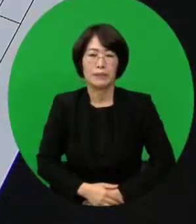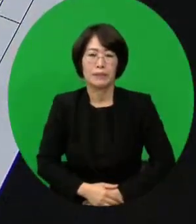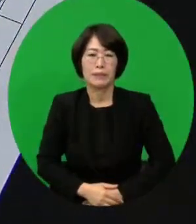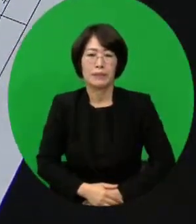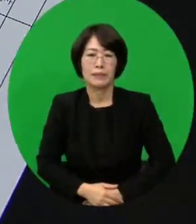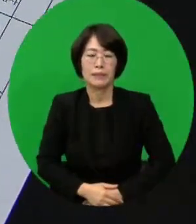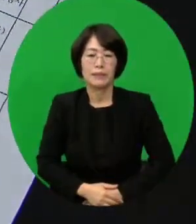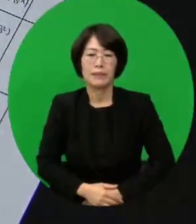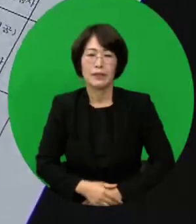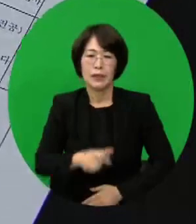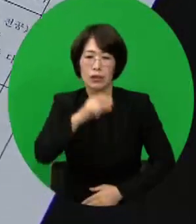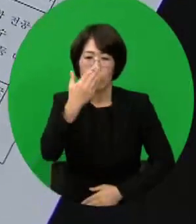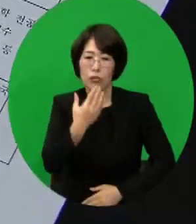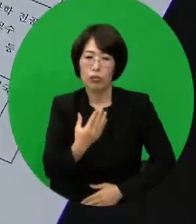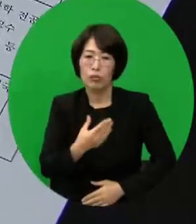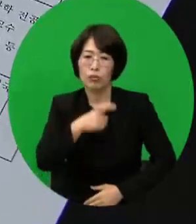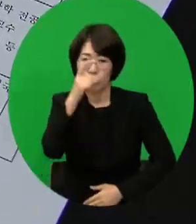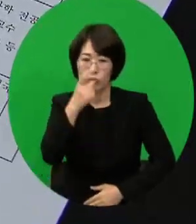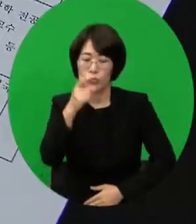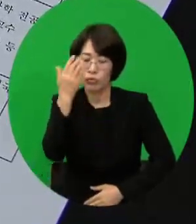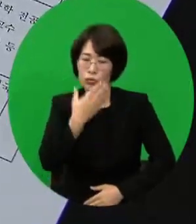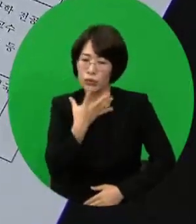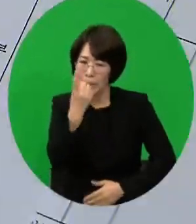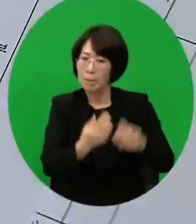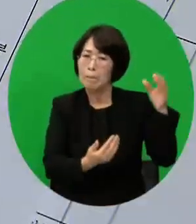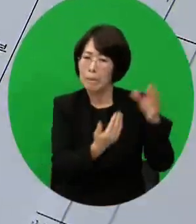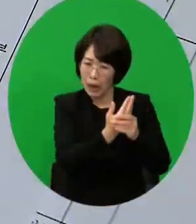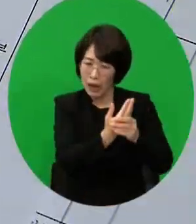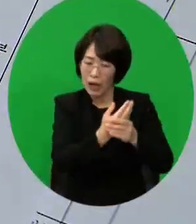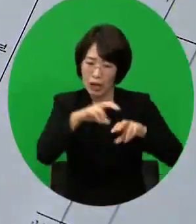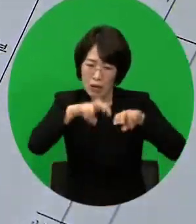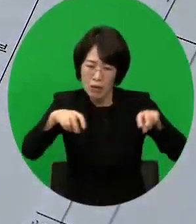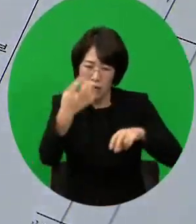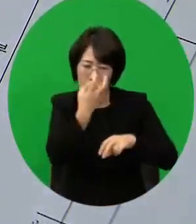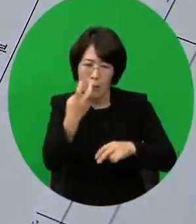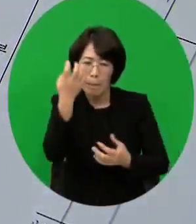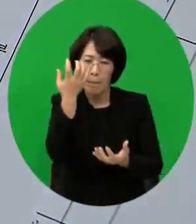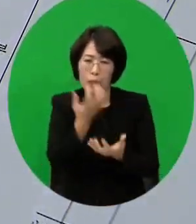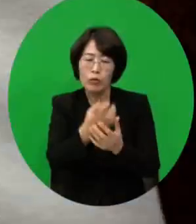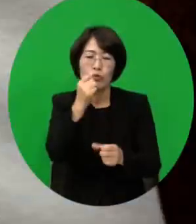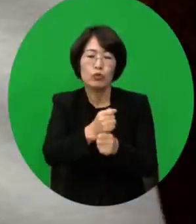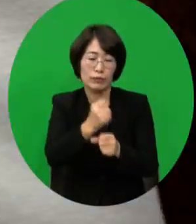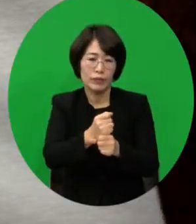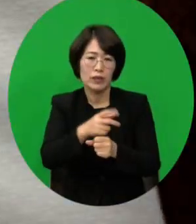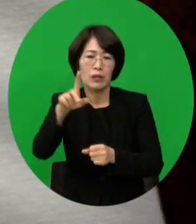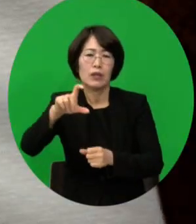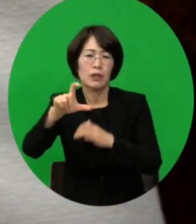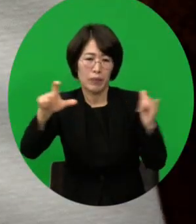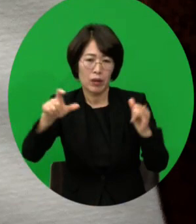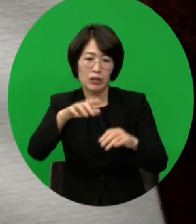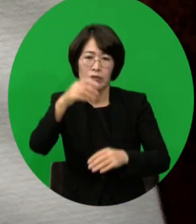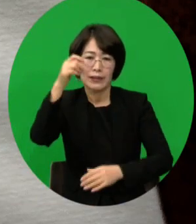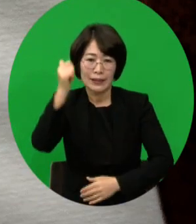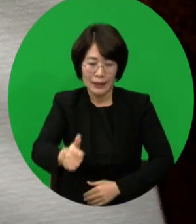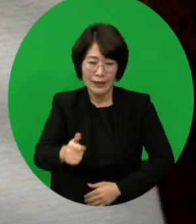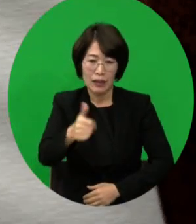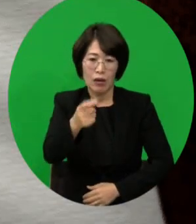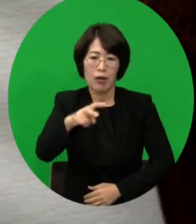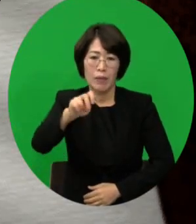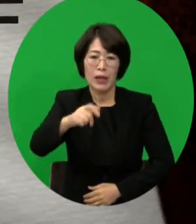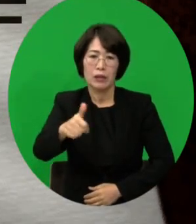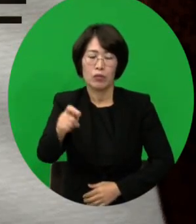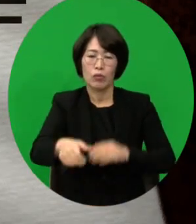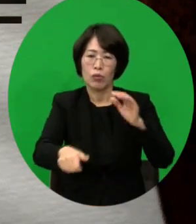기자입니다 여순 사건 진상조사 보고서 작성 기획단은 모두 15명이 가운데 단장을 맡은 허만호